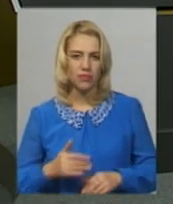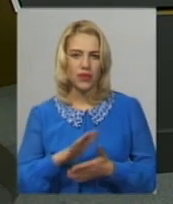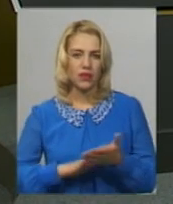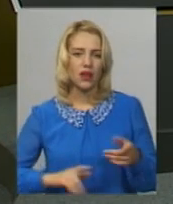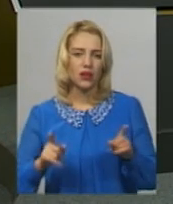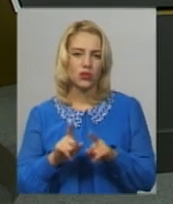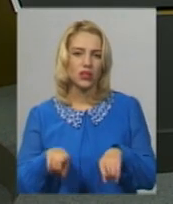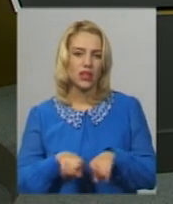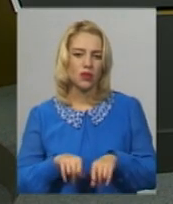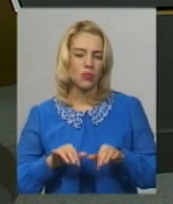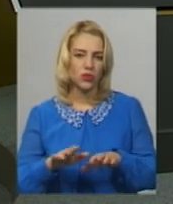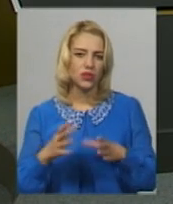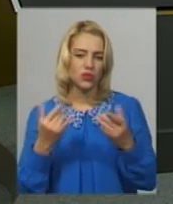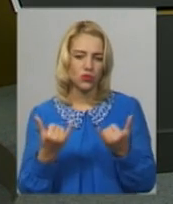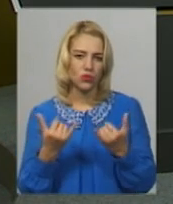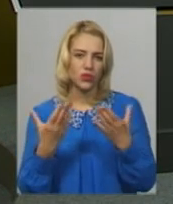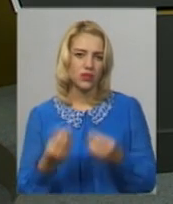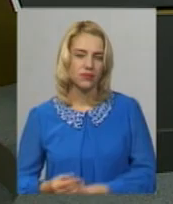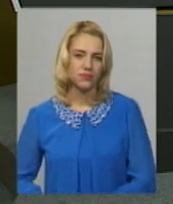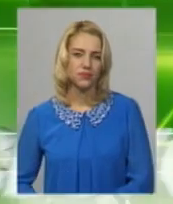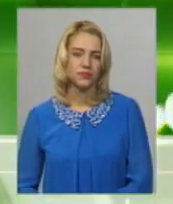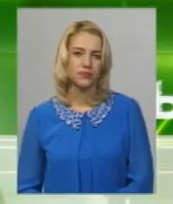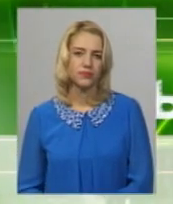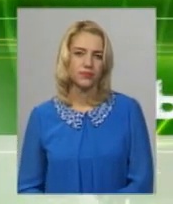Далі коротко про головні події цього дня.